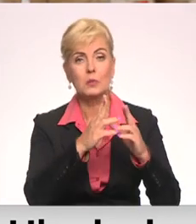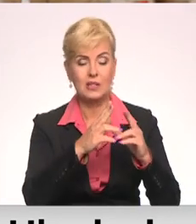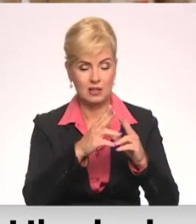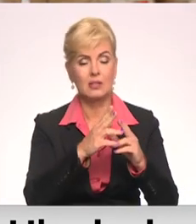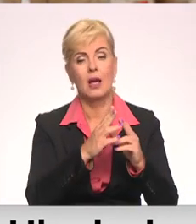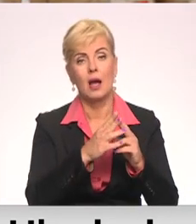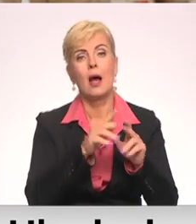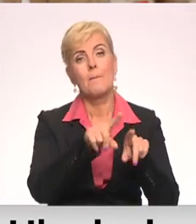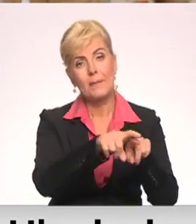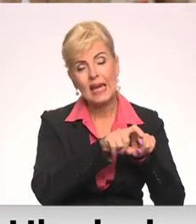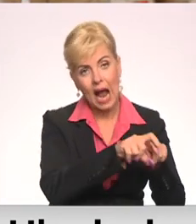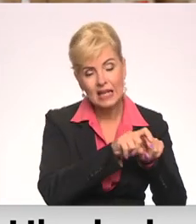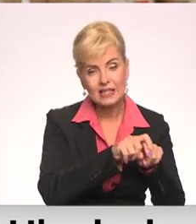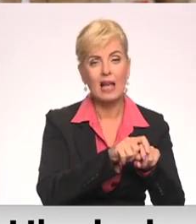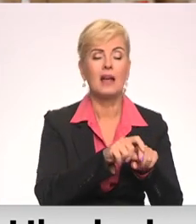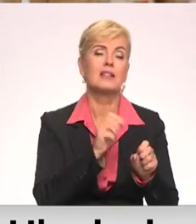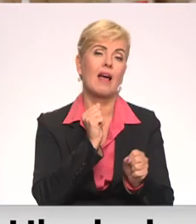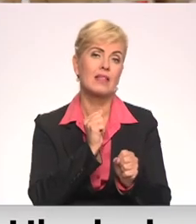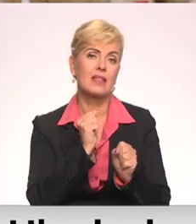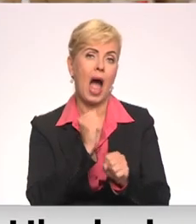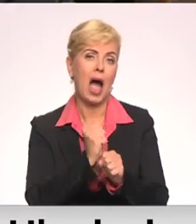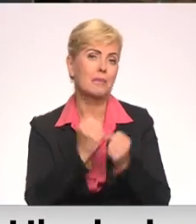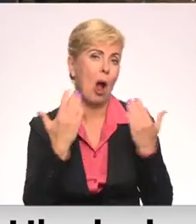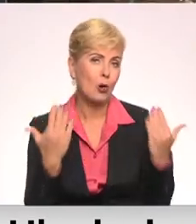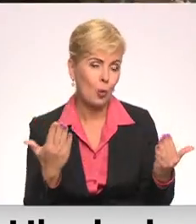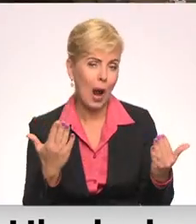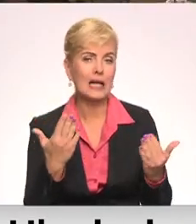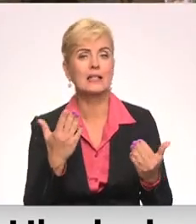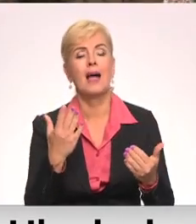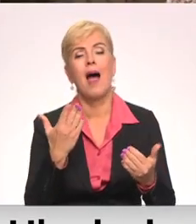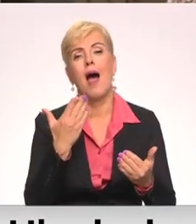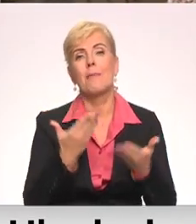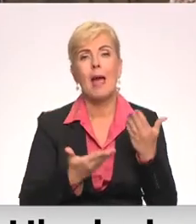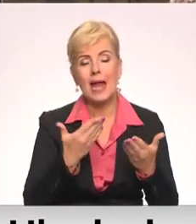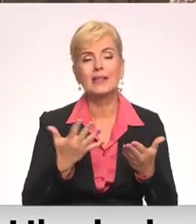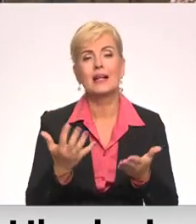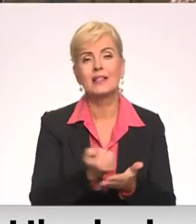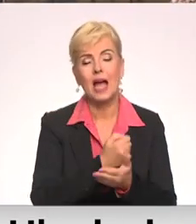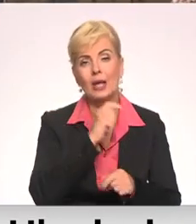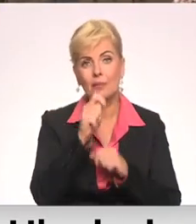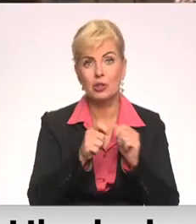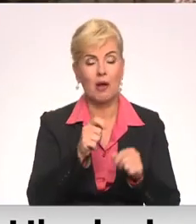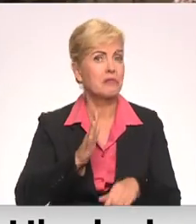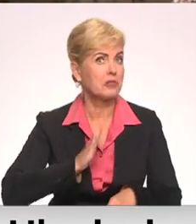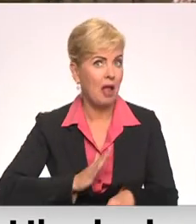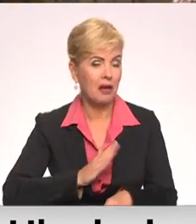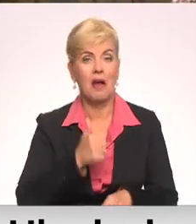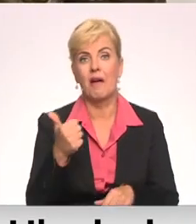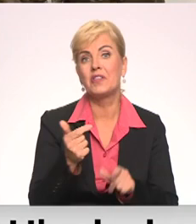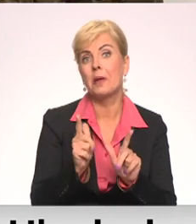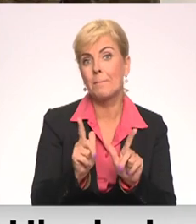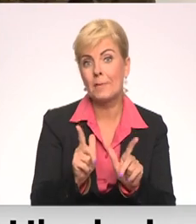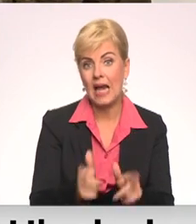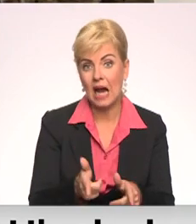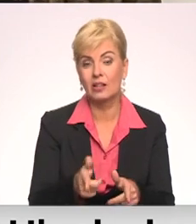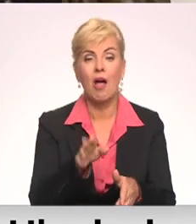piesaistīt gan darba rokas, gan tā teikt arī mēģināt iegūt vairāk ziedojumus. Es īstenībā negaidīju, ka viņi piekritīs. Man tas bija